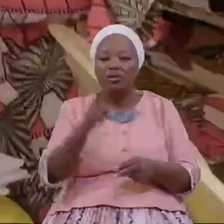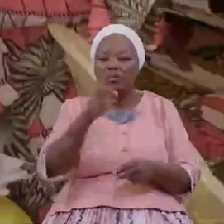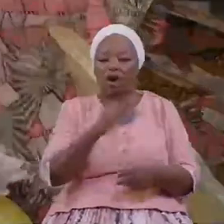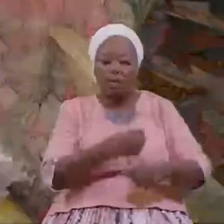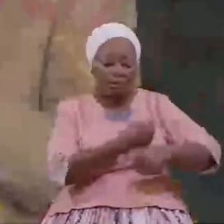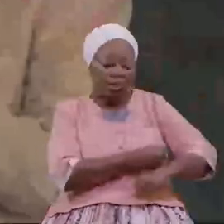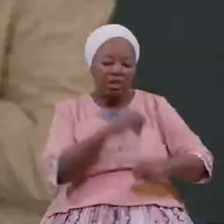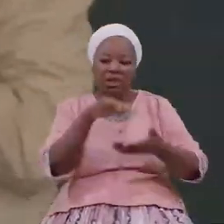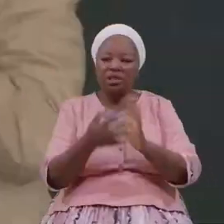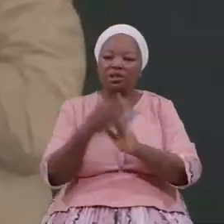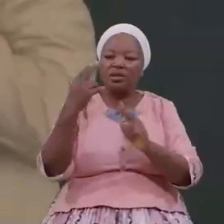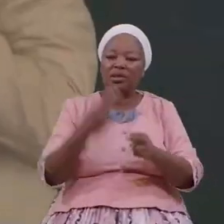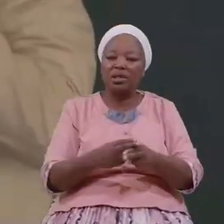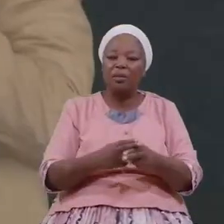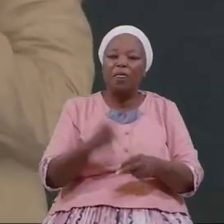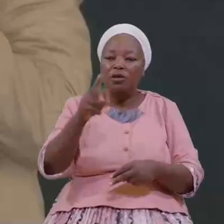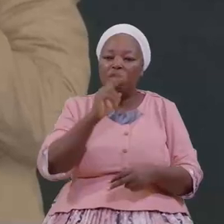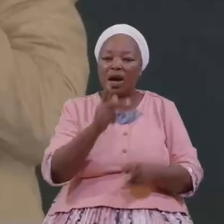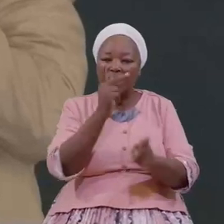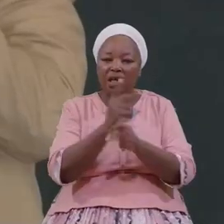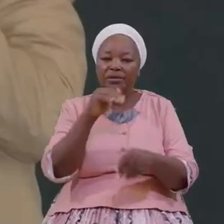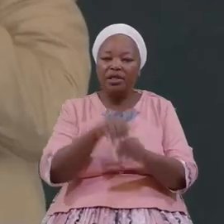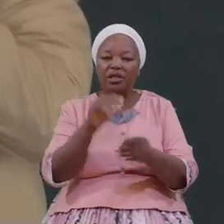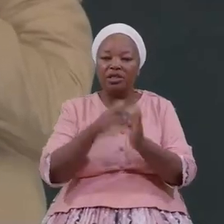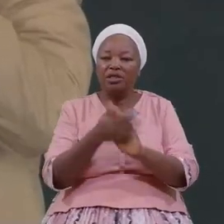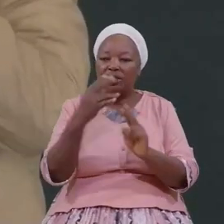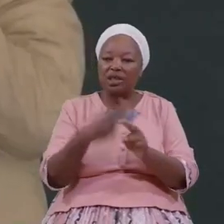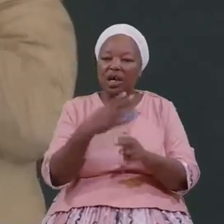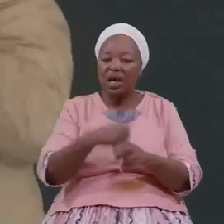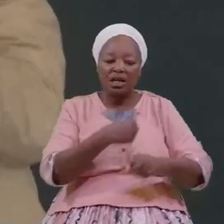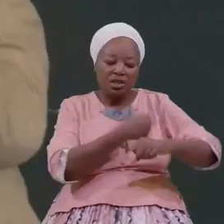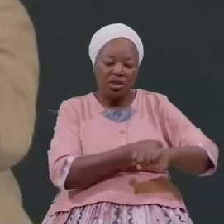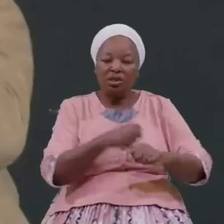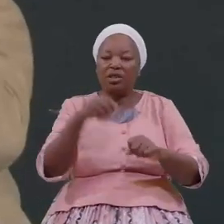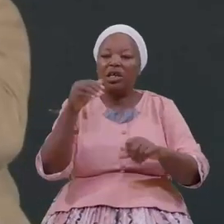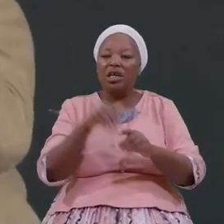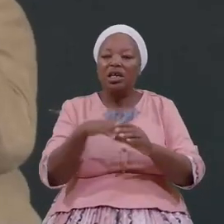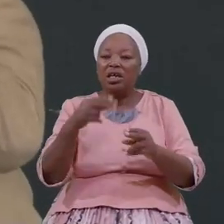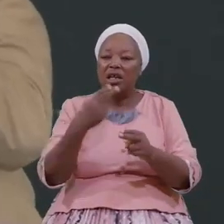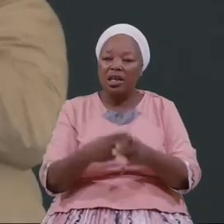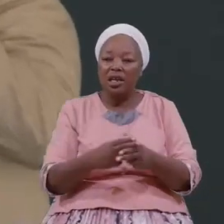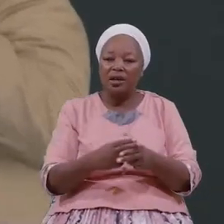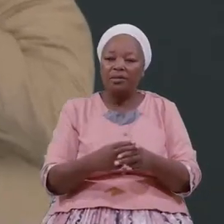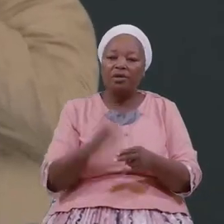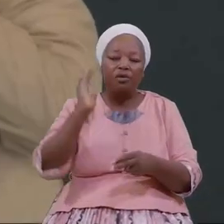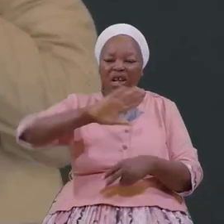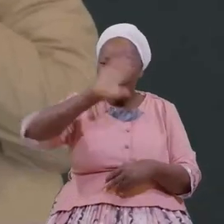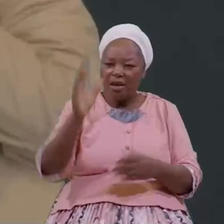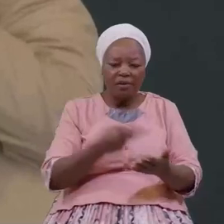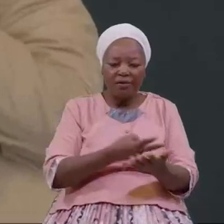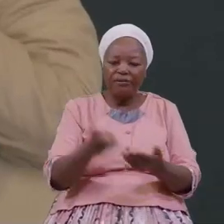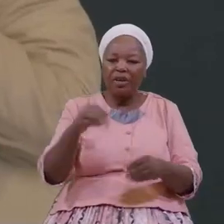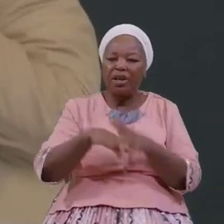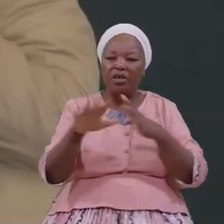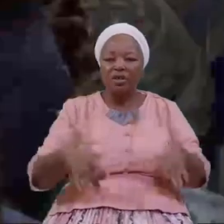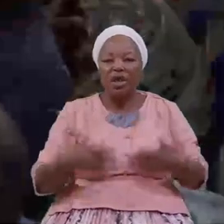protégés. Vous êtes en sûreté, vous êtes préservé dans la sécurité au nom qui